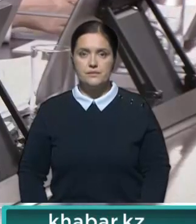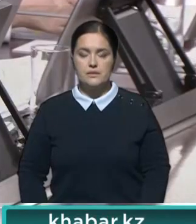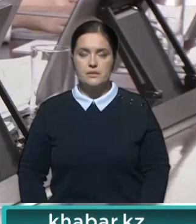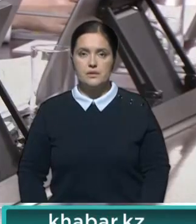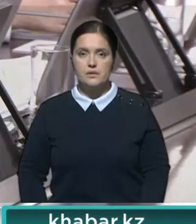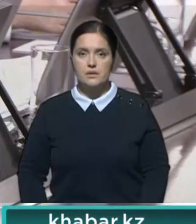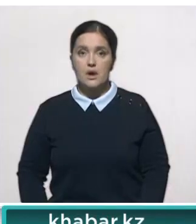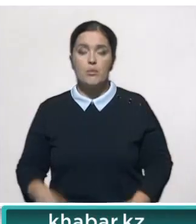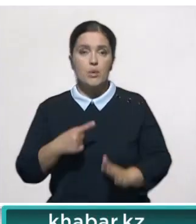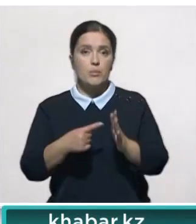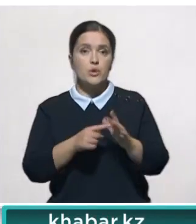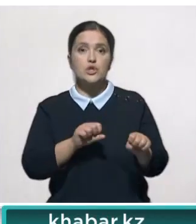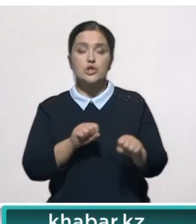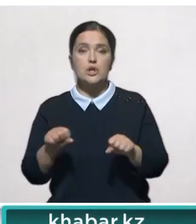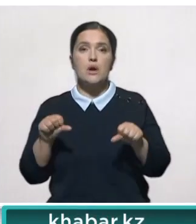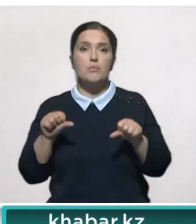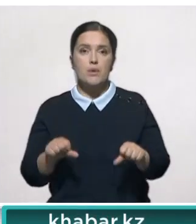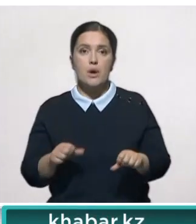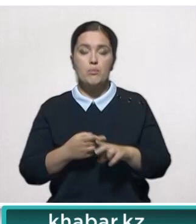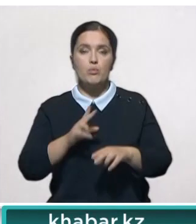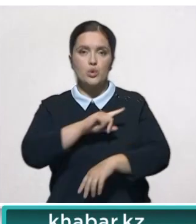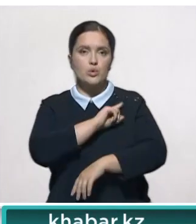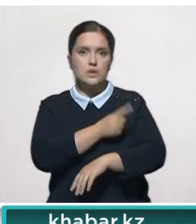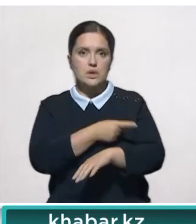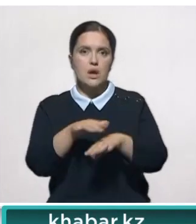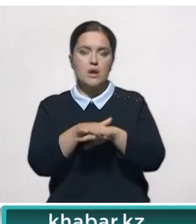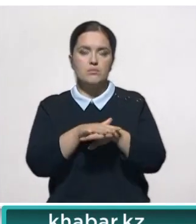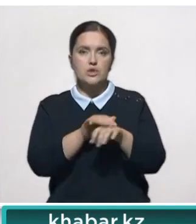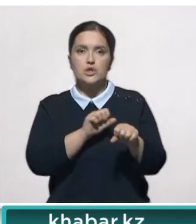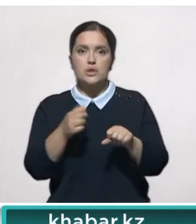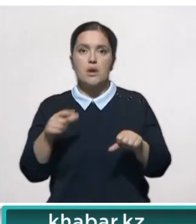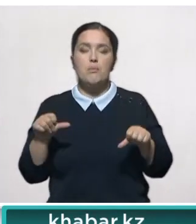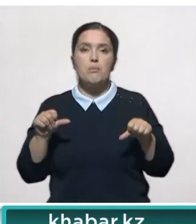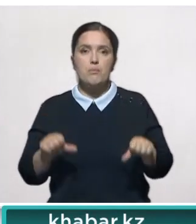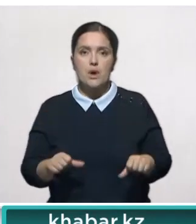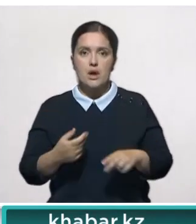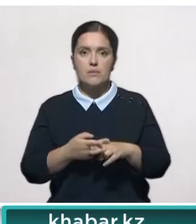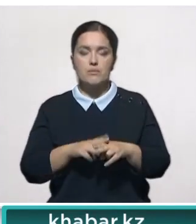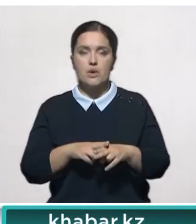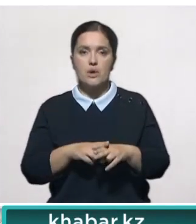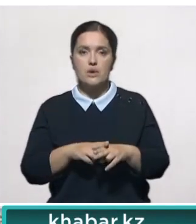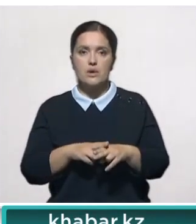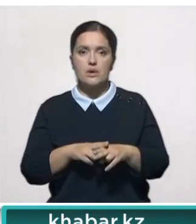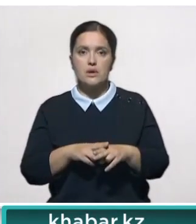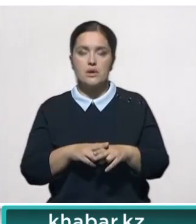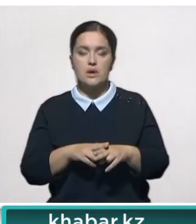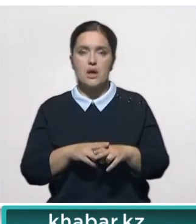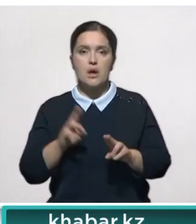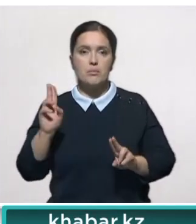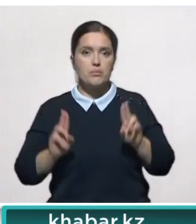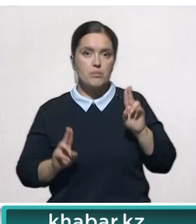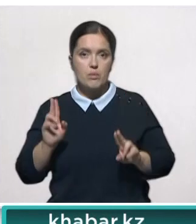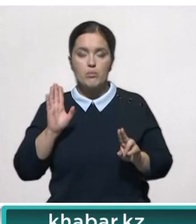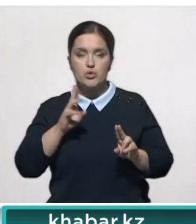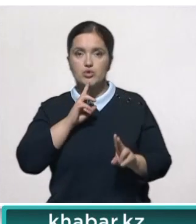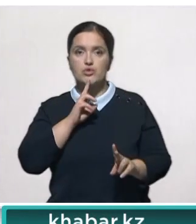по вопросам защиты прав потребителей будет усиленно общественная защита их прав упрощение бюрократического четырёхступенчатого алгоритма рассмотрения